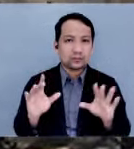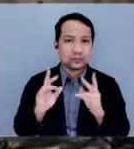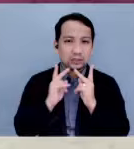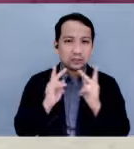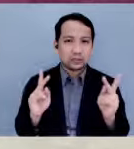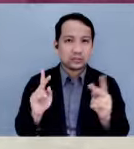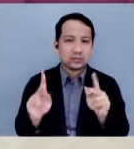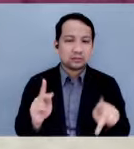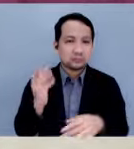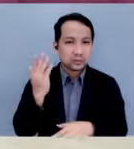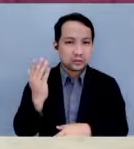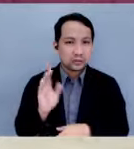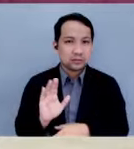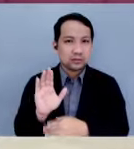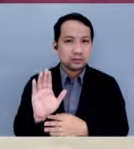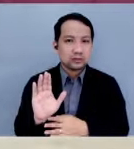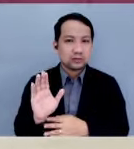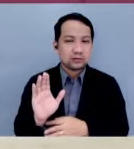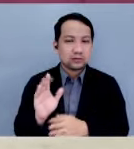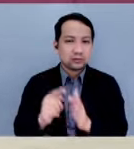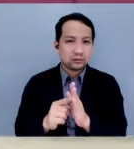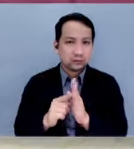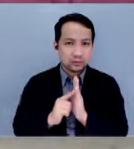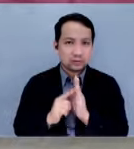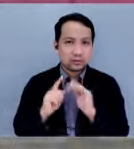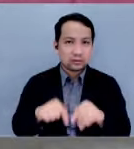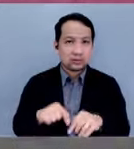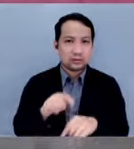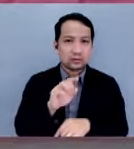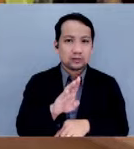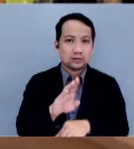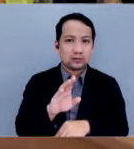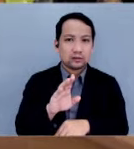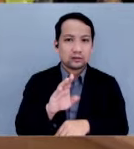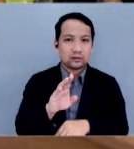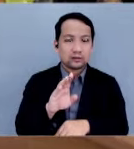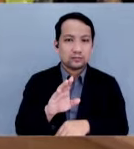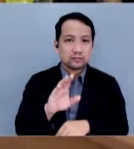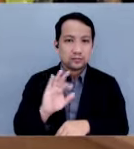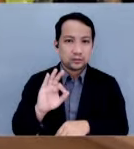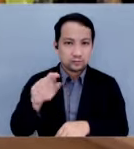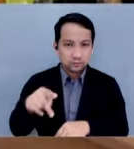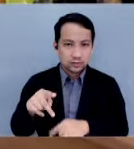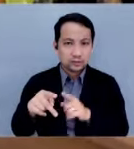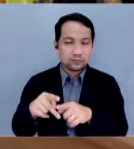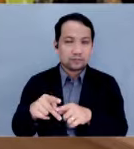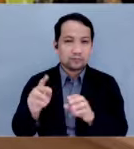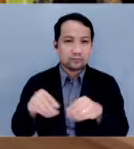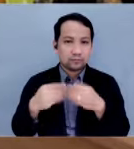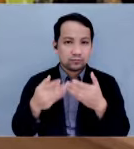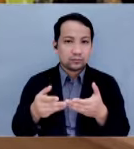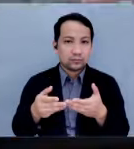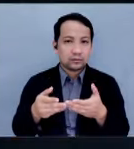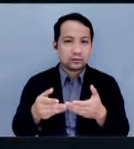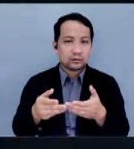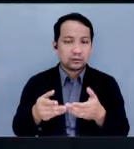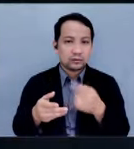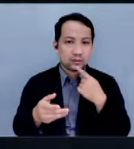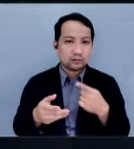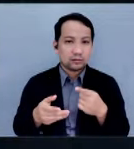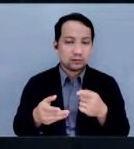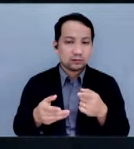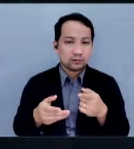Kaya maaaring gawing requirement ito ng Bureau of Fire Protection bago kayo mabigyan ng Fire Clearance Certificate. Kung